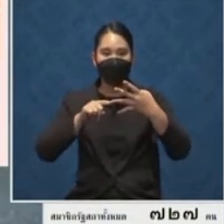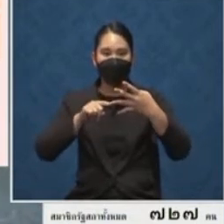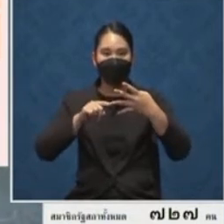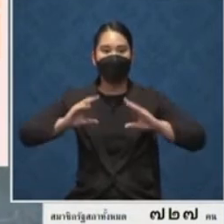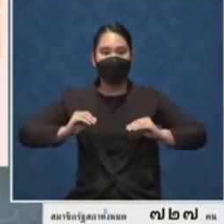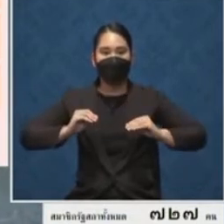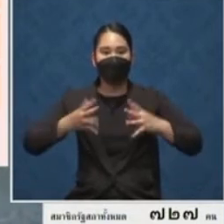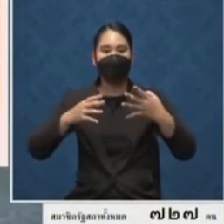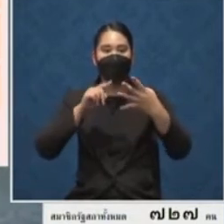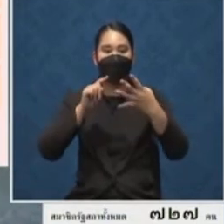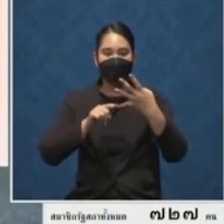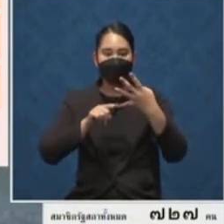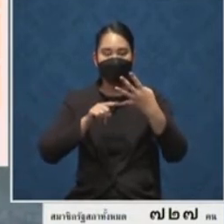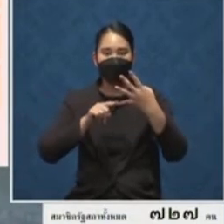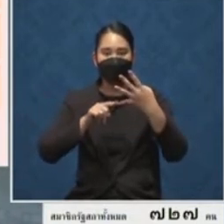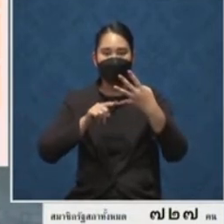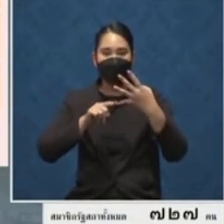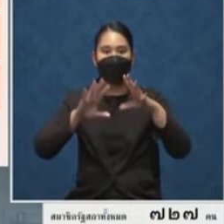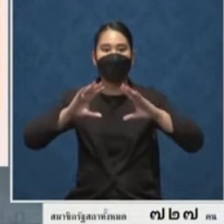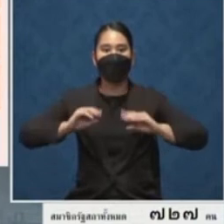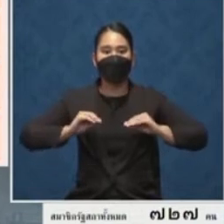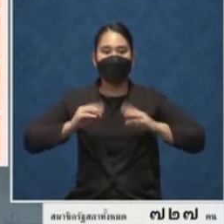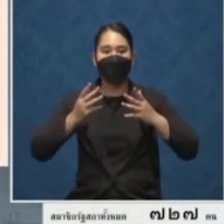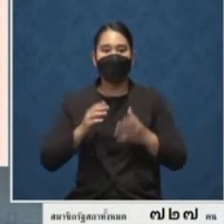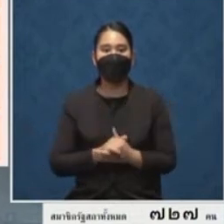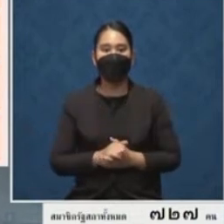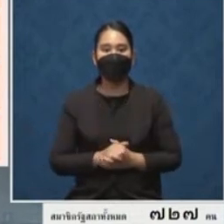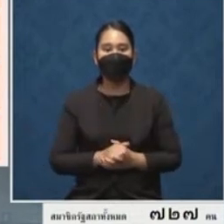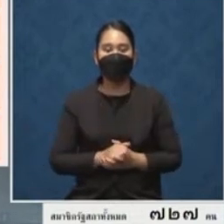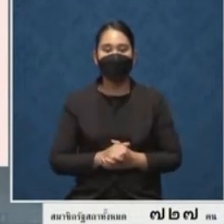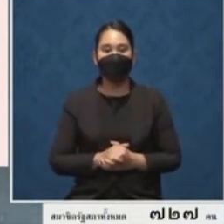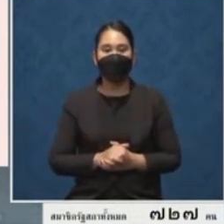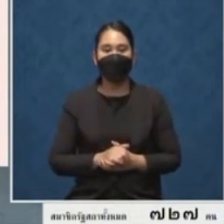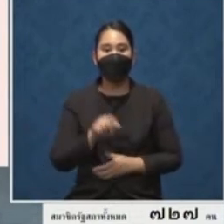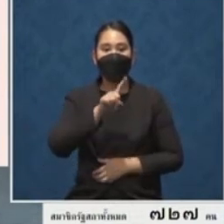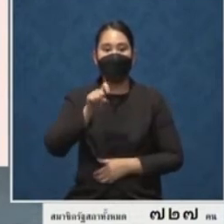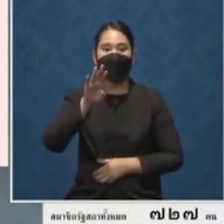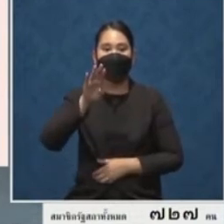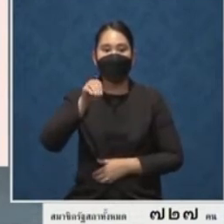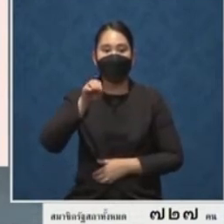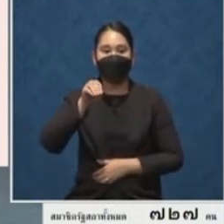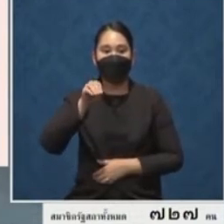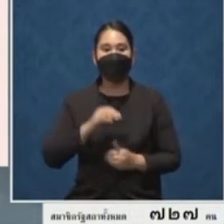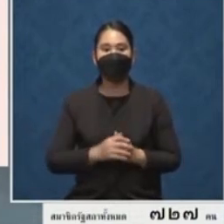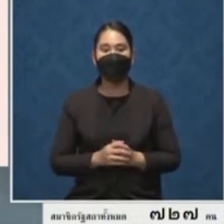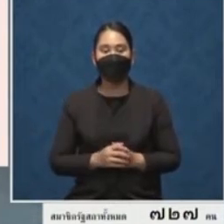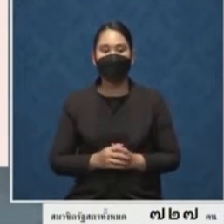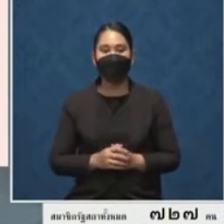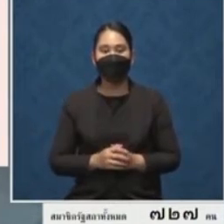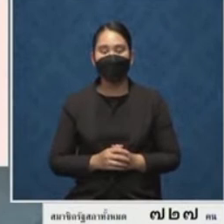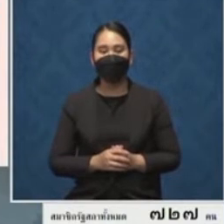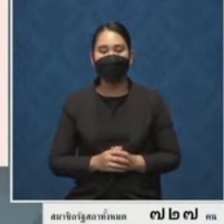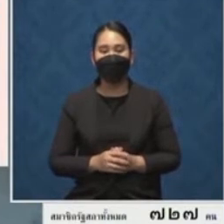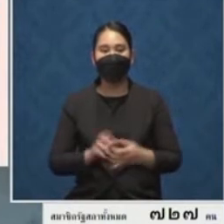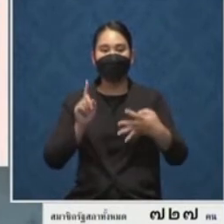การ4ไม่รับหลักการครับ 140นายเชิงชายชาลีลิน 1ไม่รับหลัก